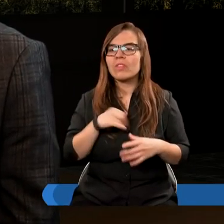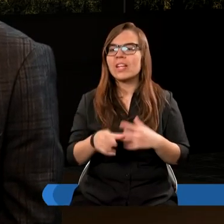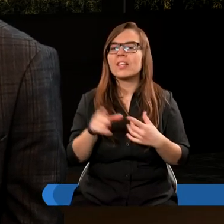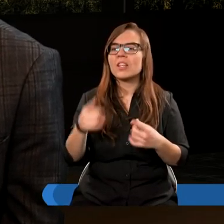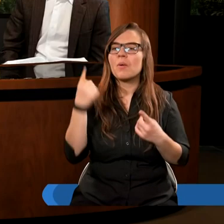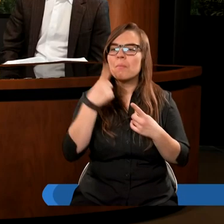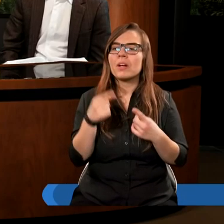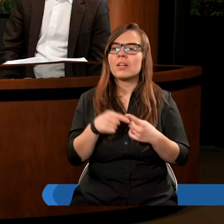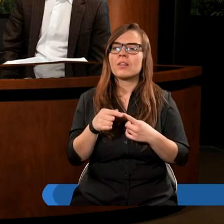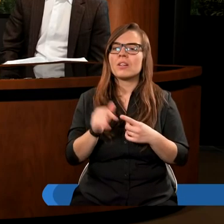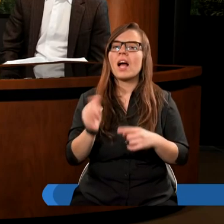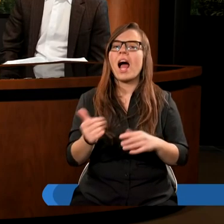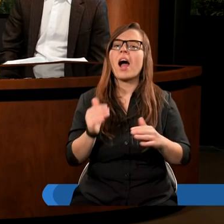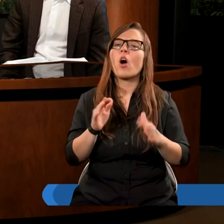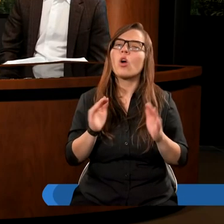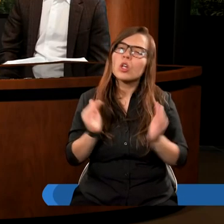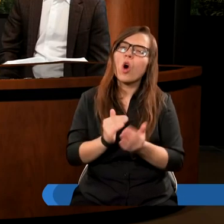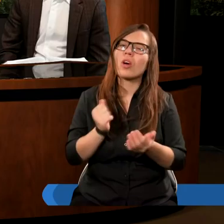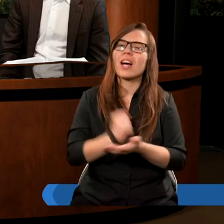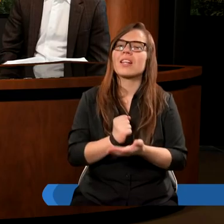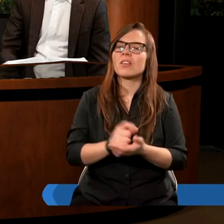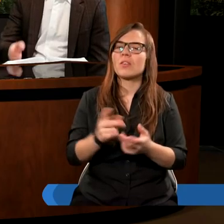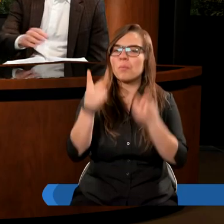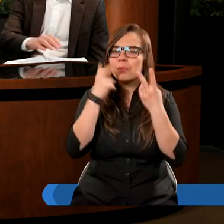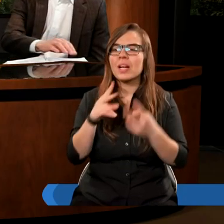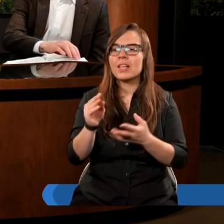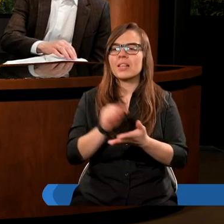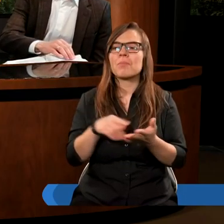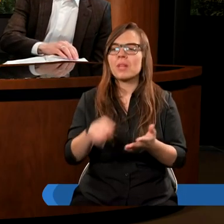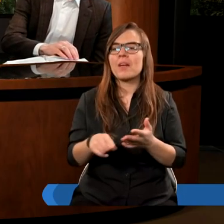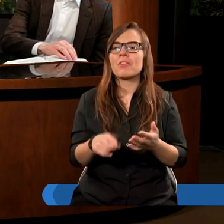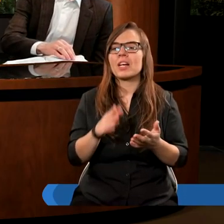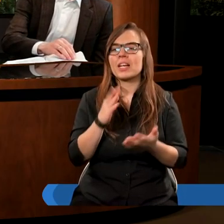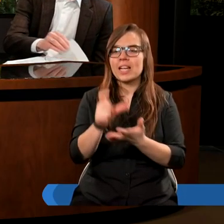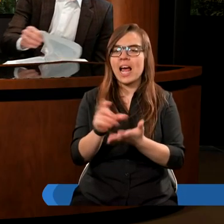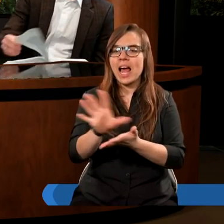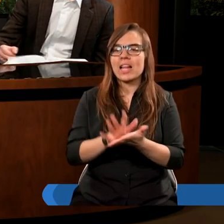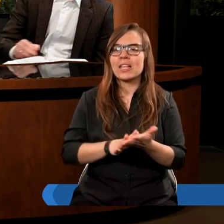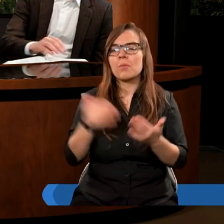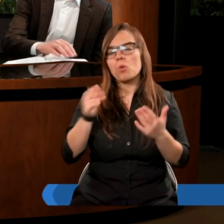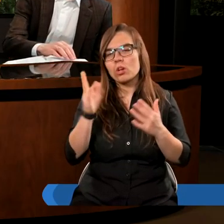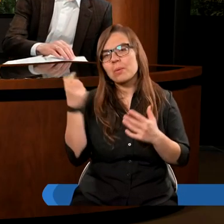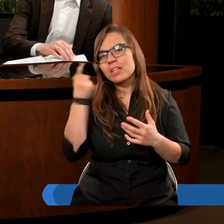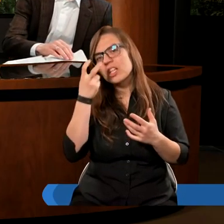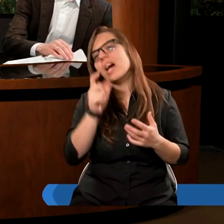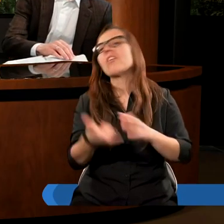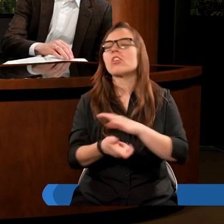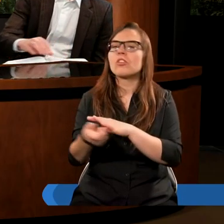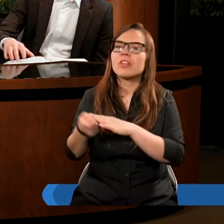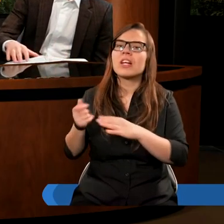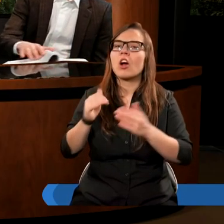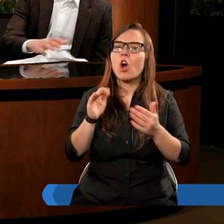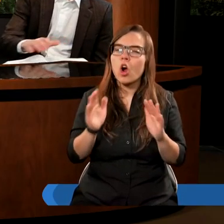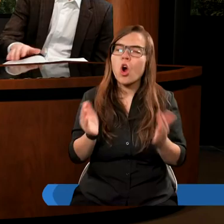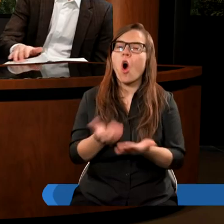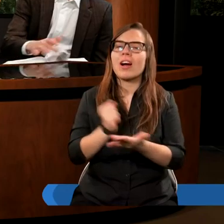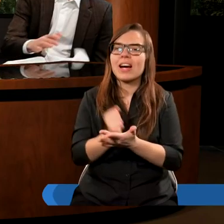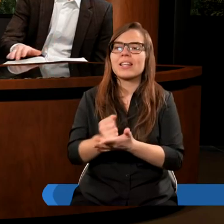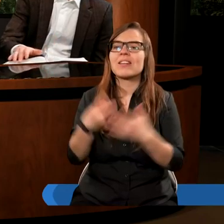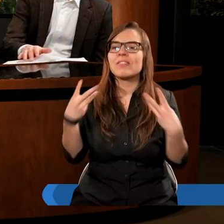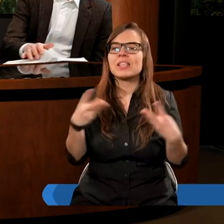A może jakoś konkretnie odnieśmy się do tekstów. Przeczytajmy te teksty. Może dla kogoś będzie to pomocne, że wskażemy konkretny tekst.